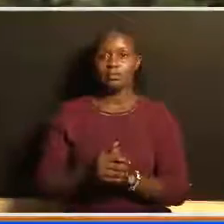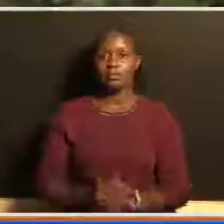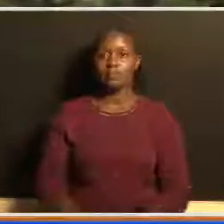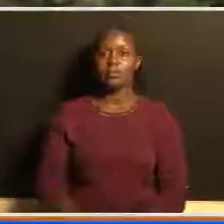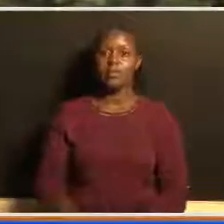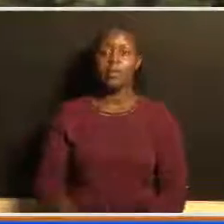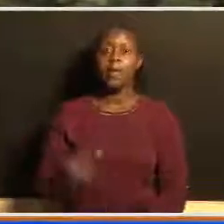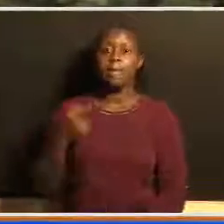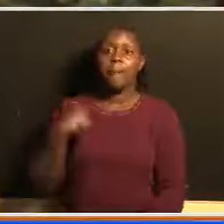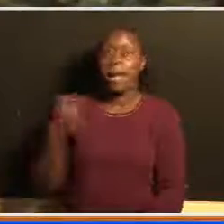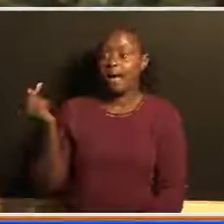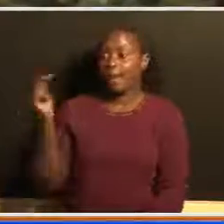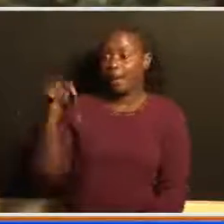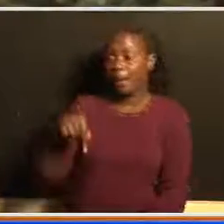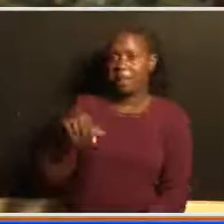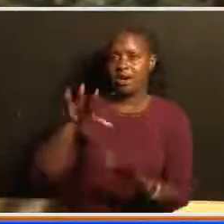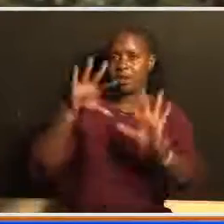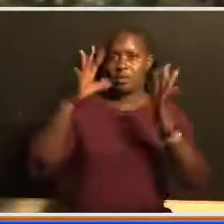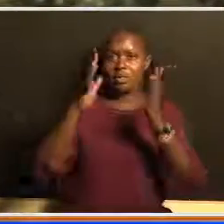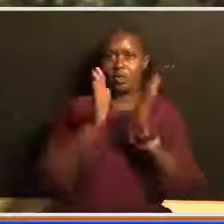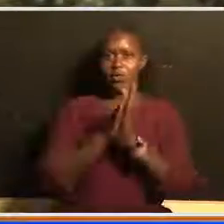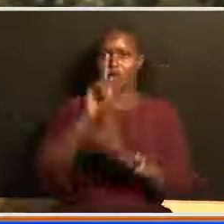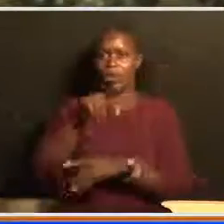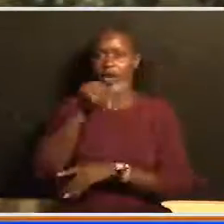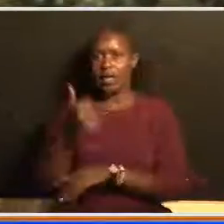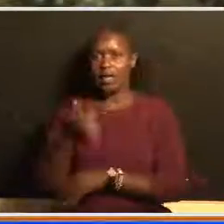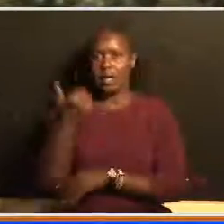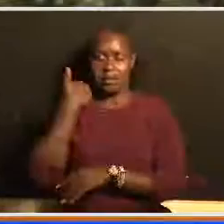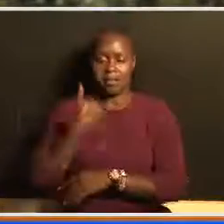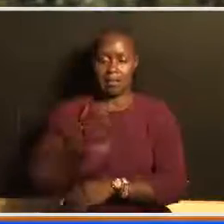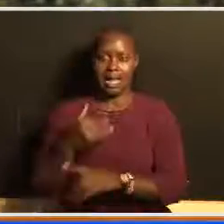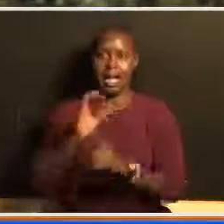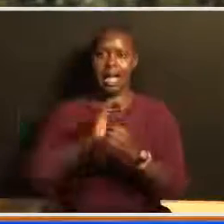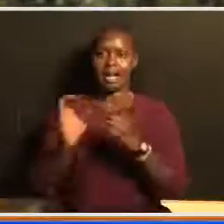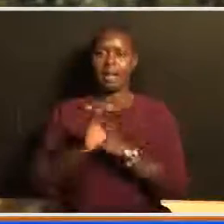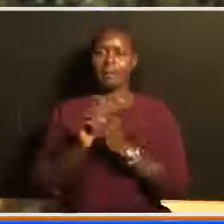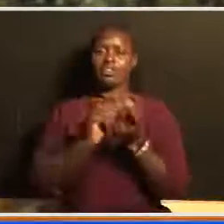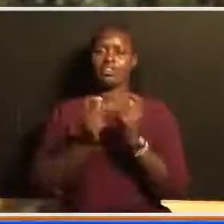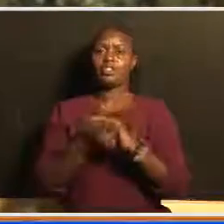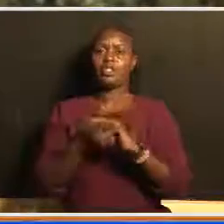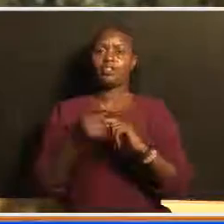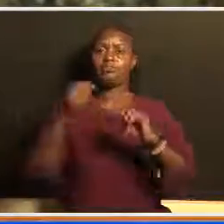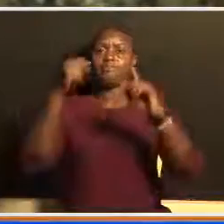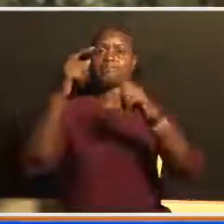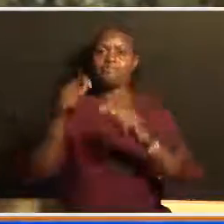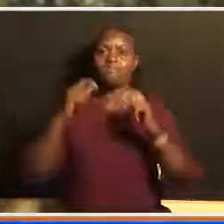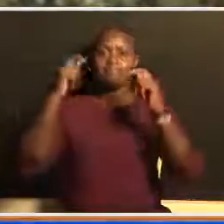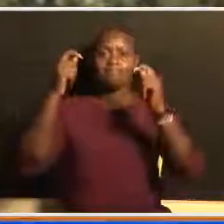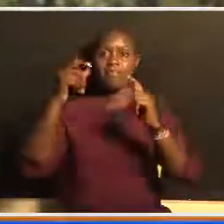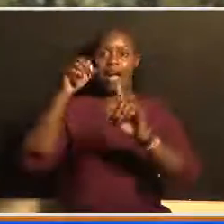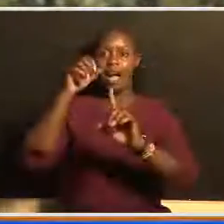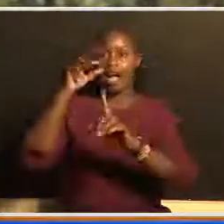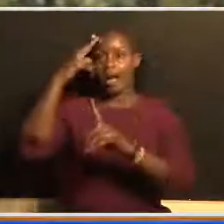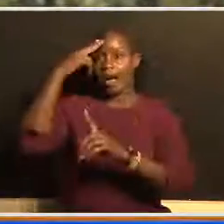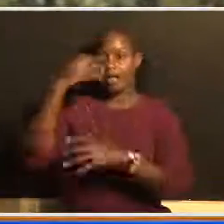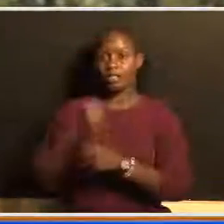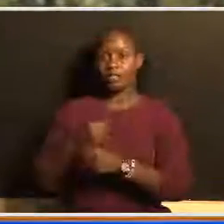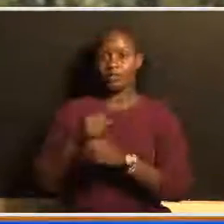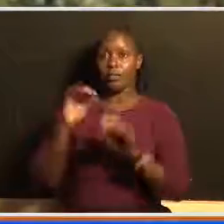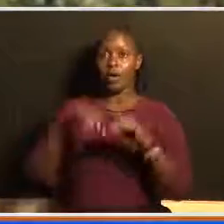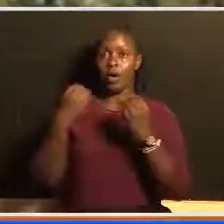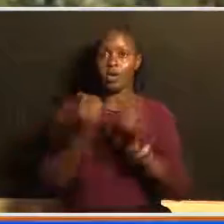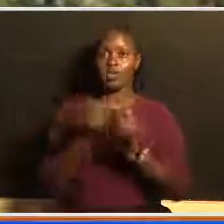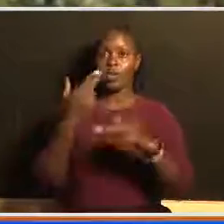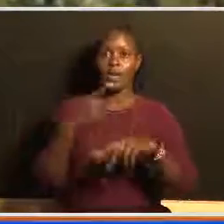Nimekuja kusherekea pamoja na wenzangu, maana mimi ndiye climate change championship wa Kajiado katika organization inaitwa